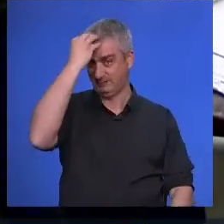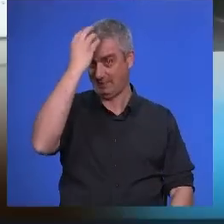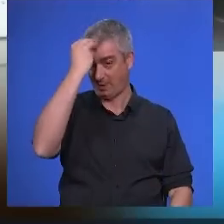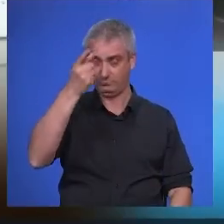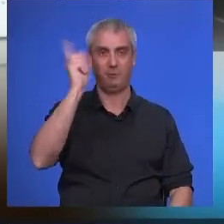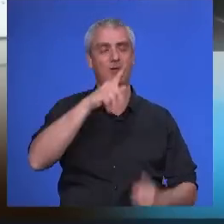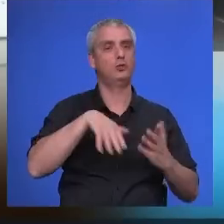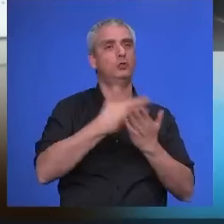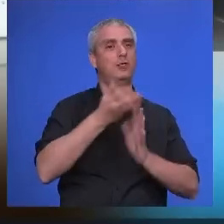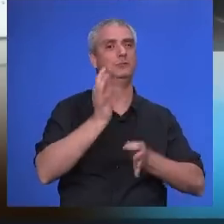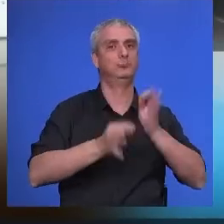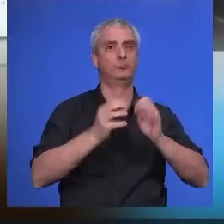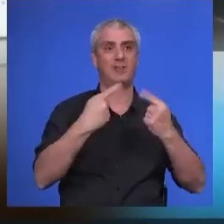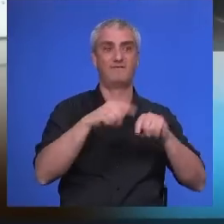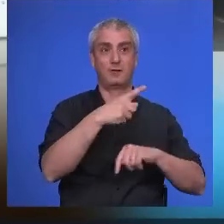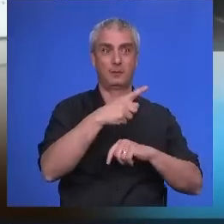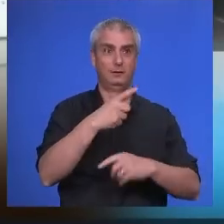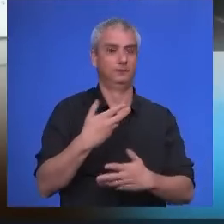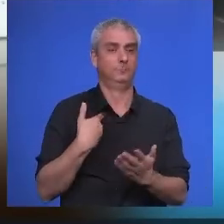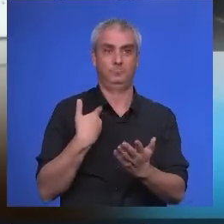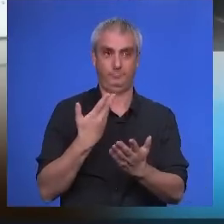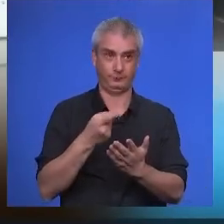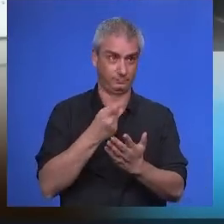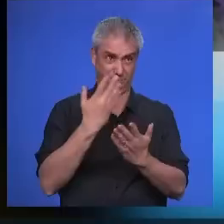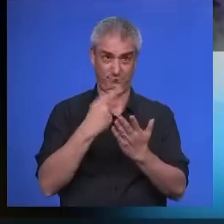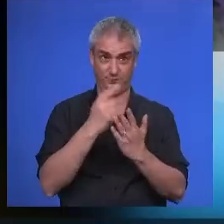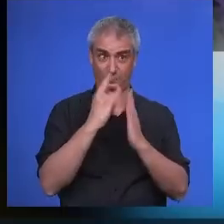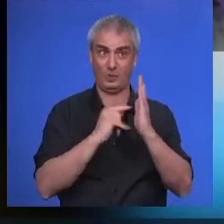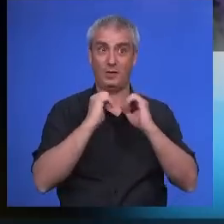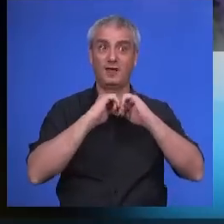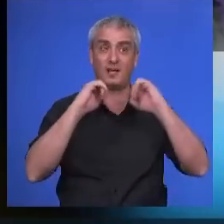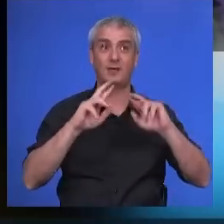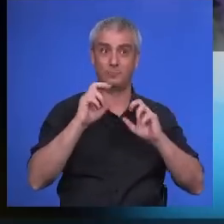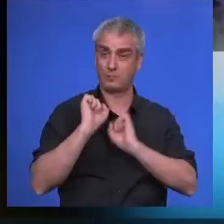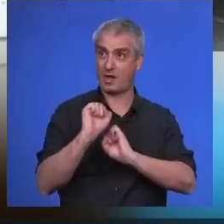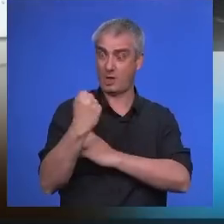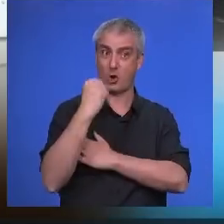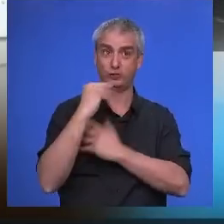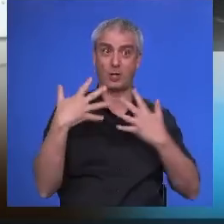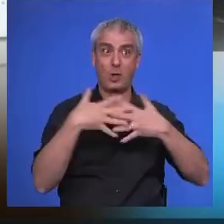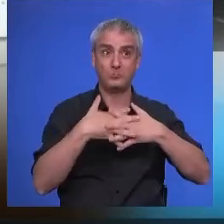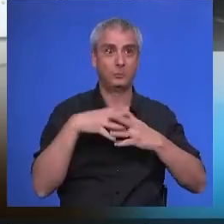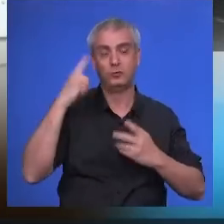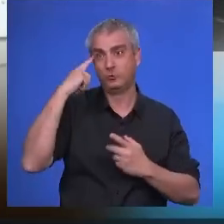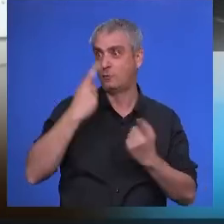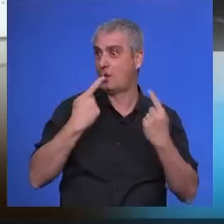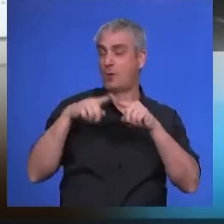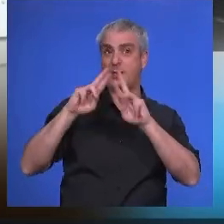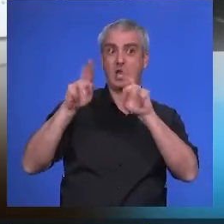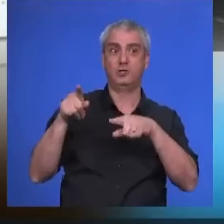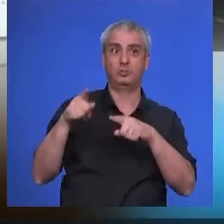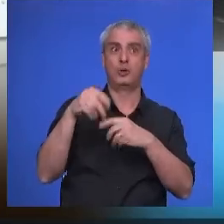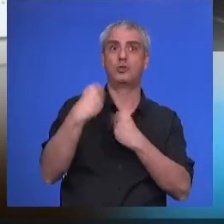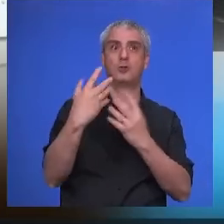הוועדה. אם הצעת חוק יסוד השפיטה, תיקון חיזוק הפרדת רשויות, מחזקת את הכוח הקואליציוני. אני חושב שלעומת הרשות, היא נותנת לקואליציה יותר